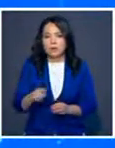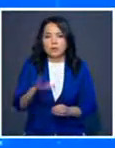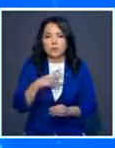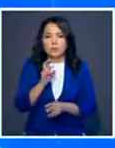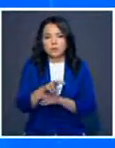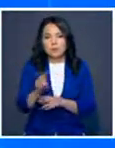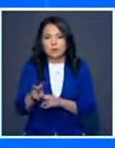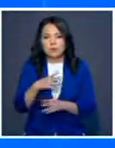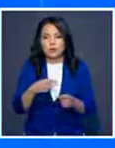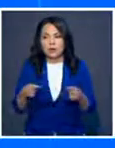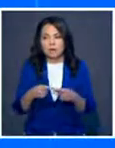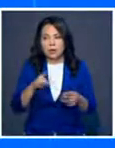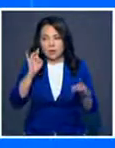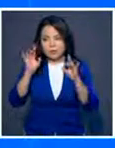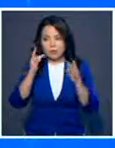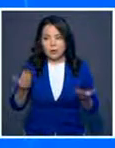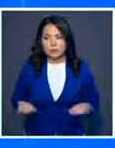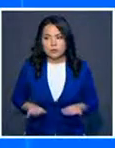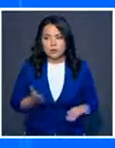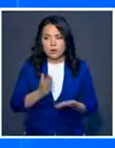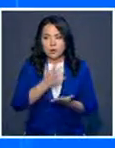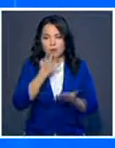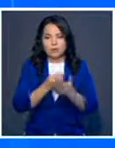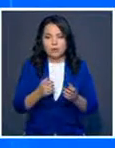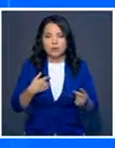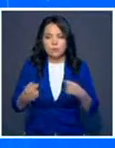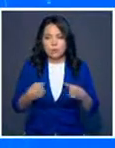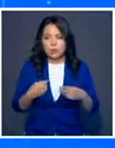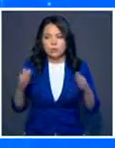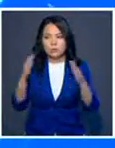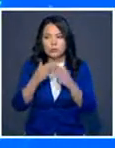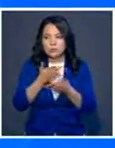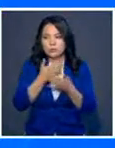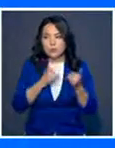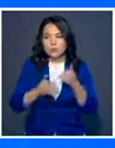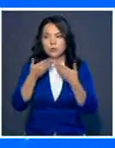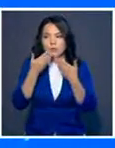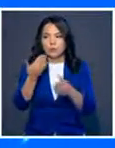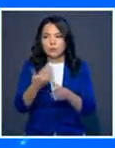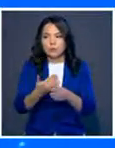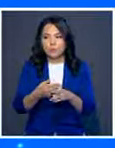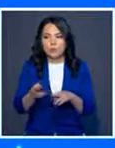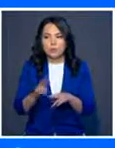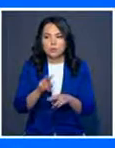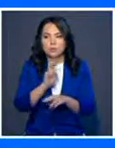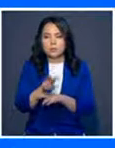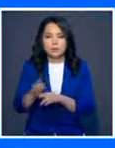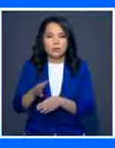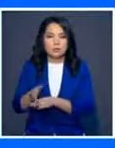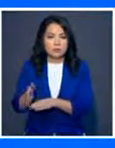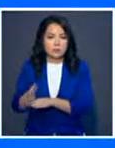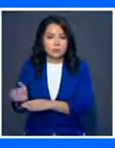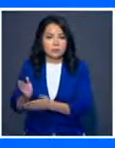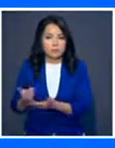босағасын жағалап, жалдамалы үйді паналап келеді. Баспананың зарын тартқан жанұя көмек сұрап, талай табалдырықты тоздырыпты. Бірақ қол үшін